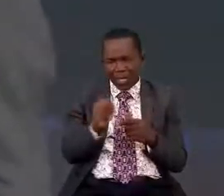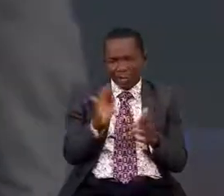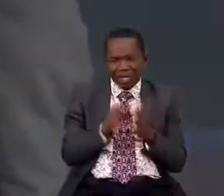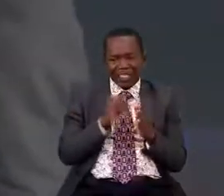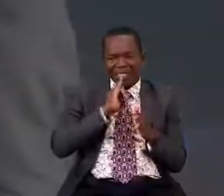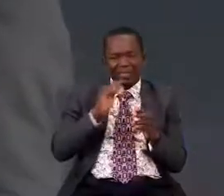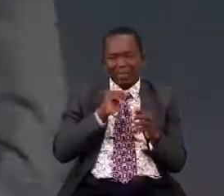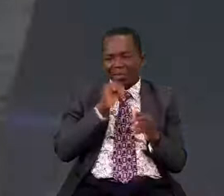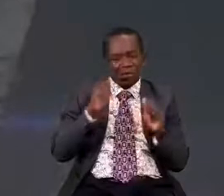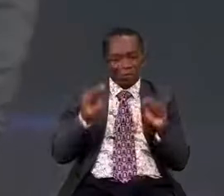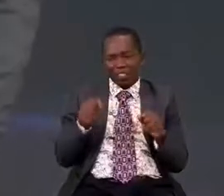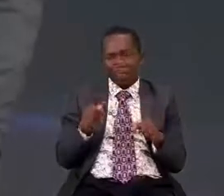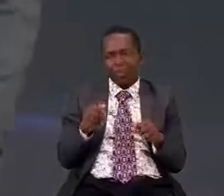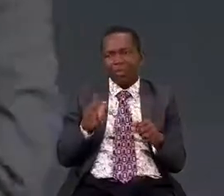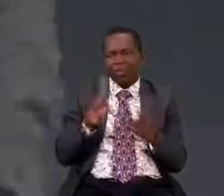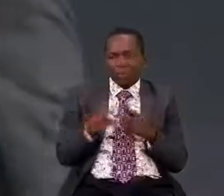impossible et ils rient. Mais,